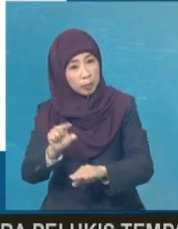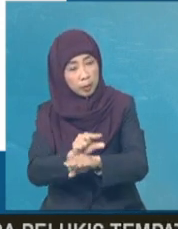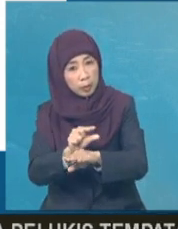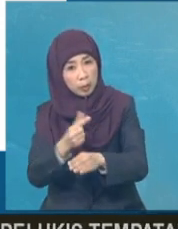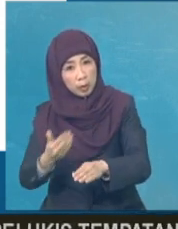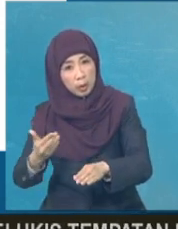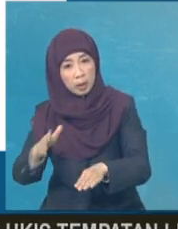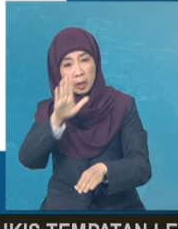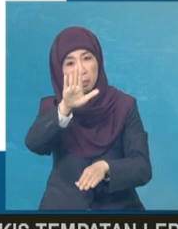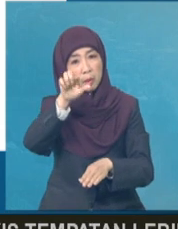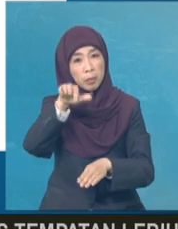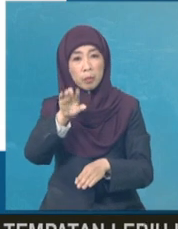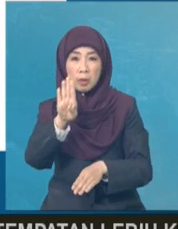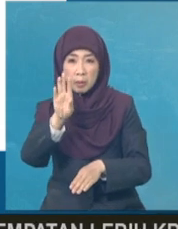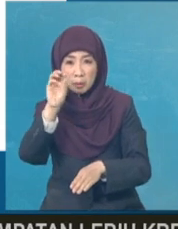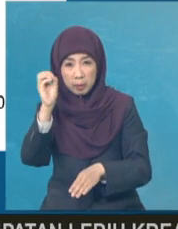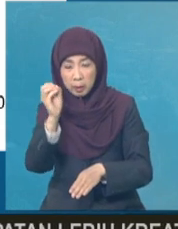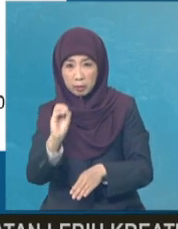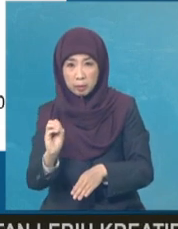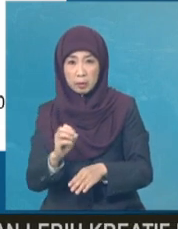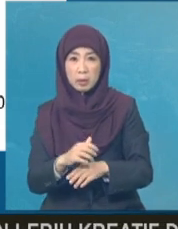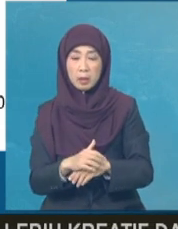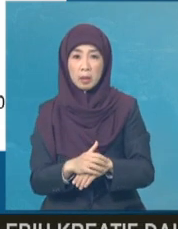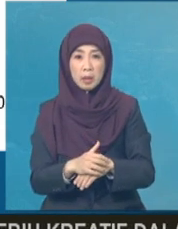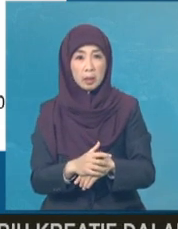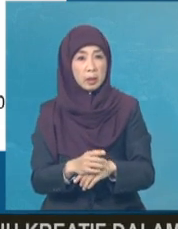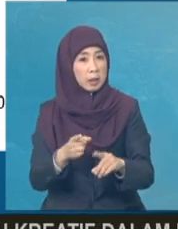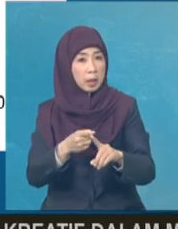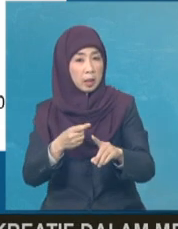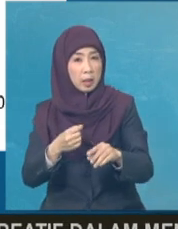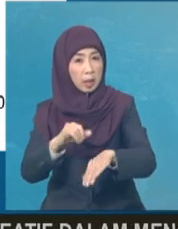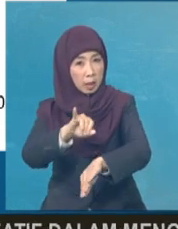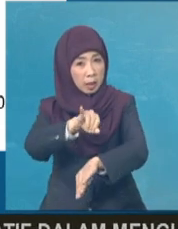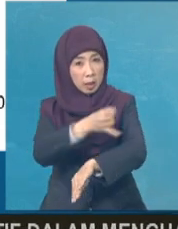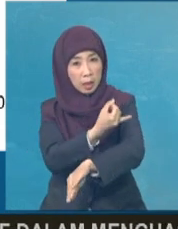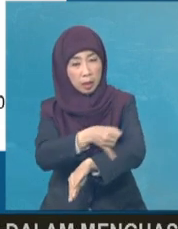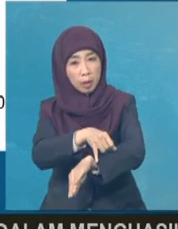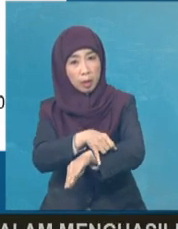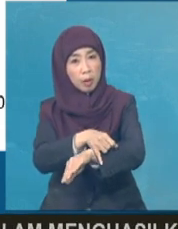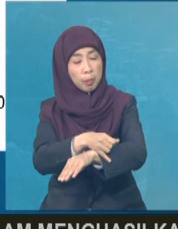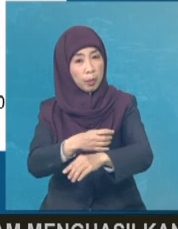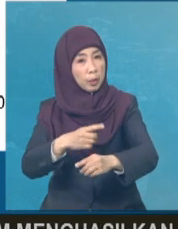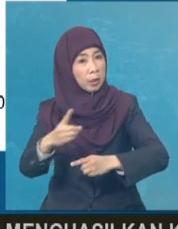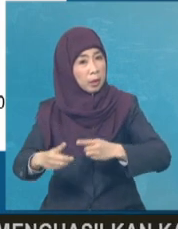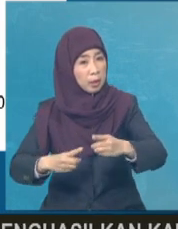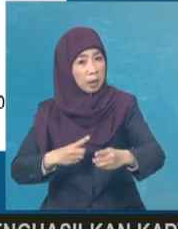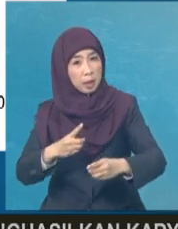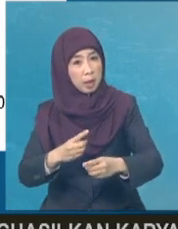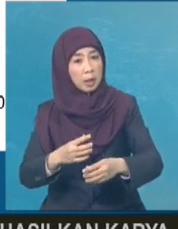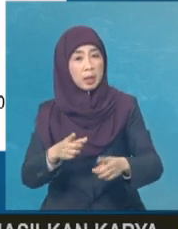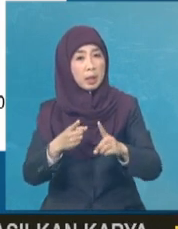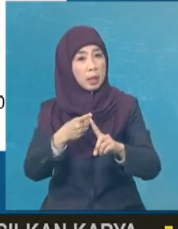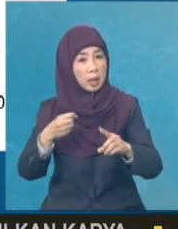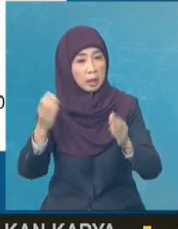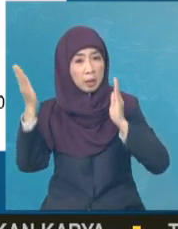5 perpuluhan 400 dari segi empat mengikutsertakan dagangan sebagai terbesar adalah dari